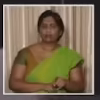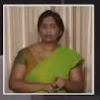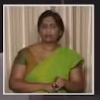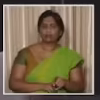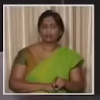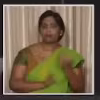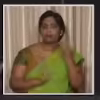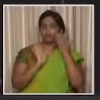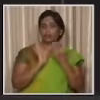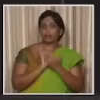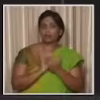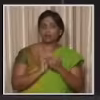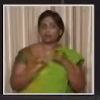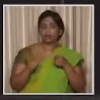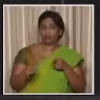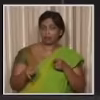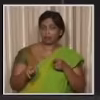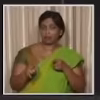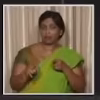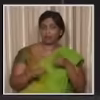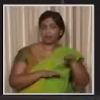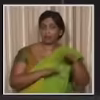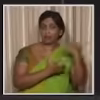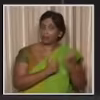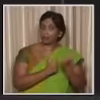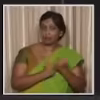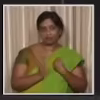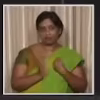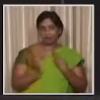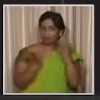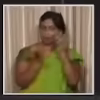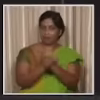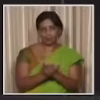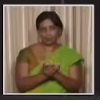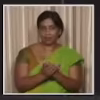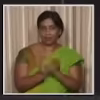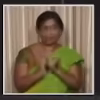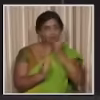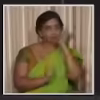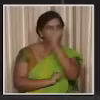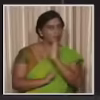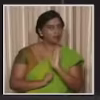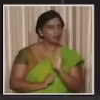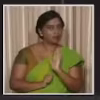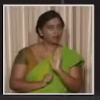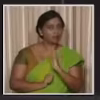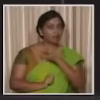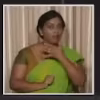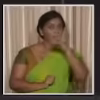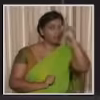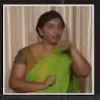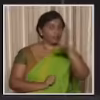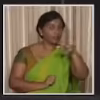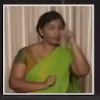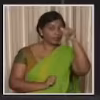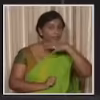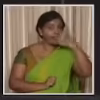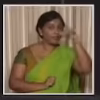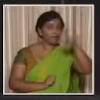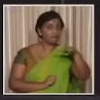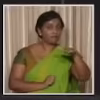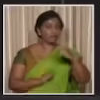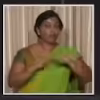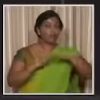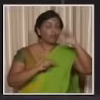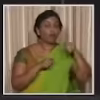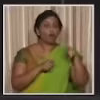oppu karanna puluwan London eke tiena, gatta identikath mam metana oyina sabhagatha karana, ehema mata gahan nae, me London wala tamanta tibena identika flat